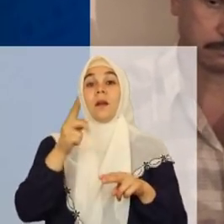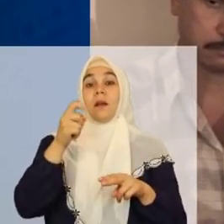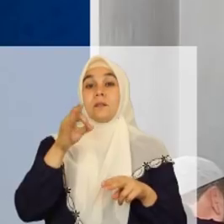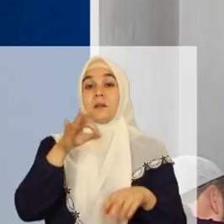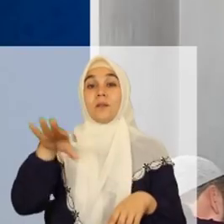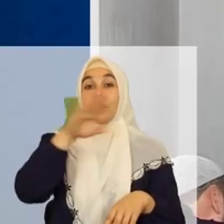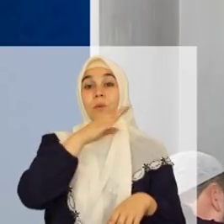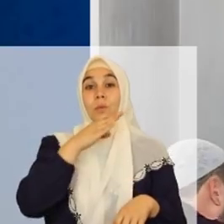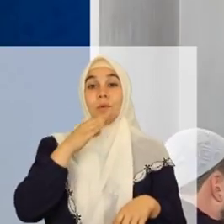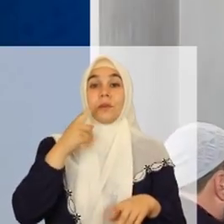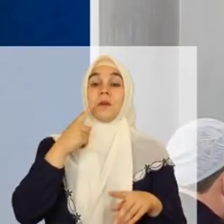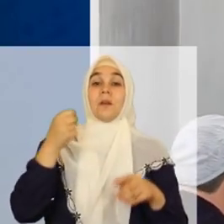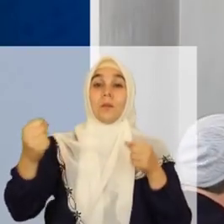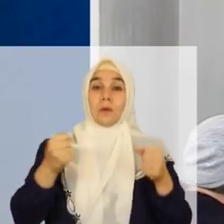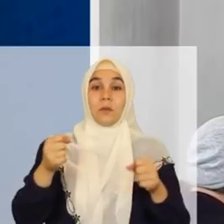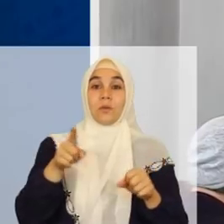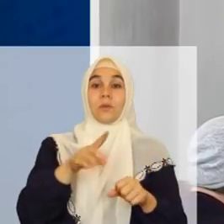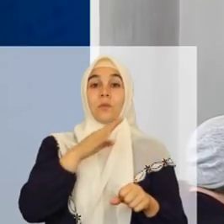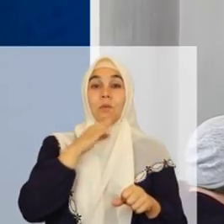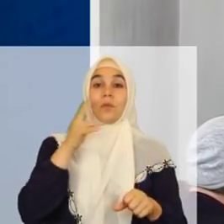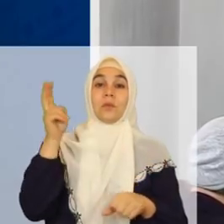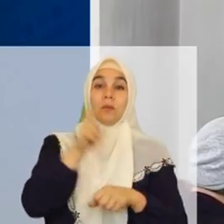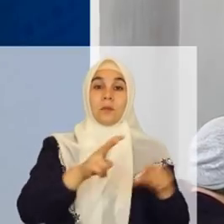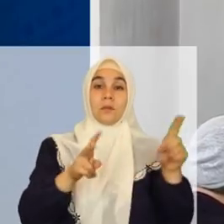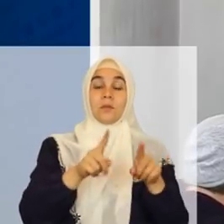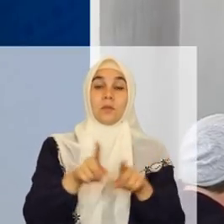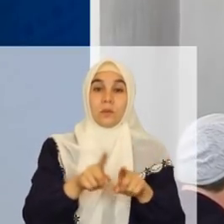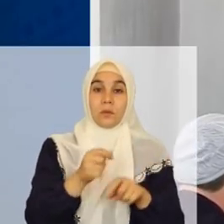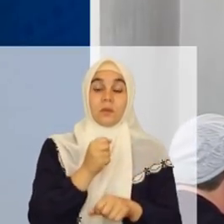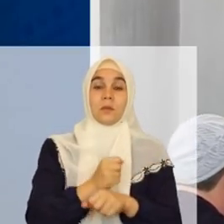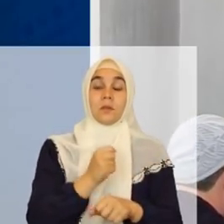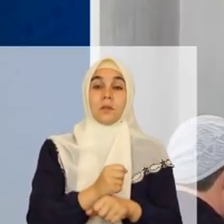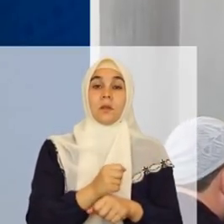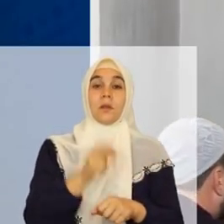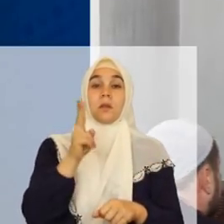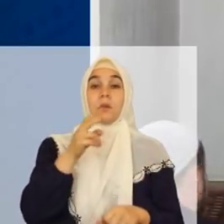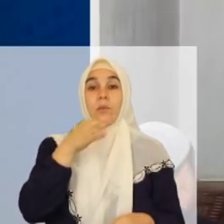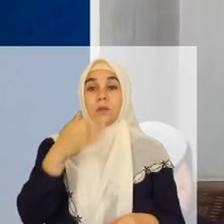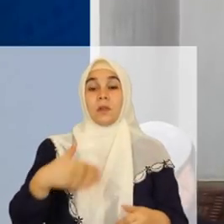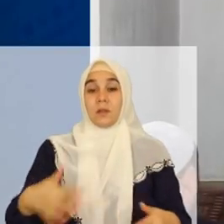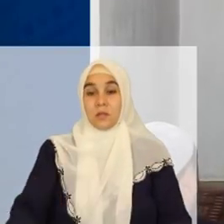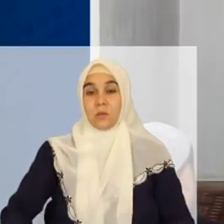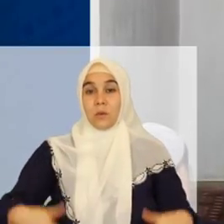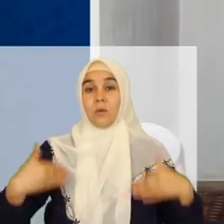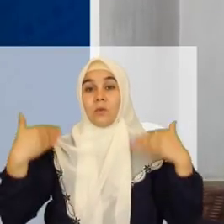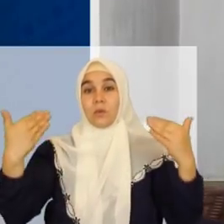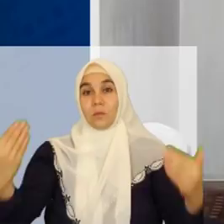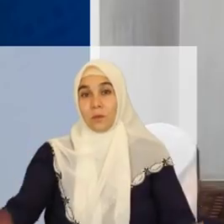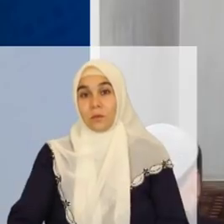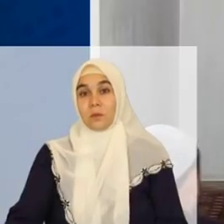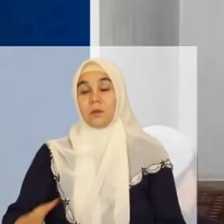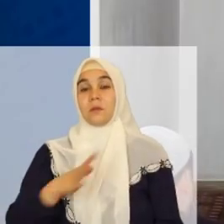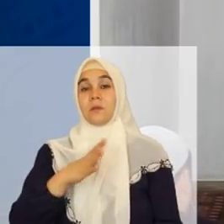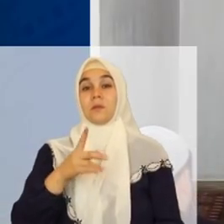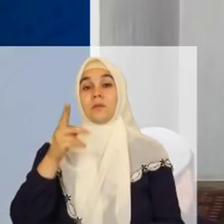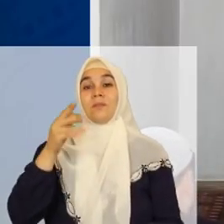ko'pchilik mahkam ushashganda, u yerdagi kelgan lafzlarni ham mahkam ushab, kimning shimi to'pig'idan pastga